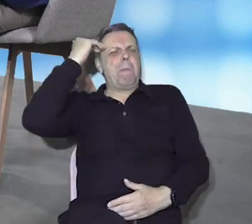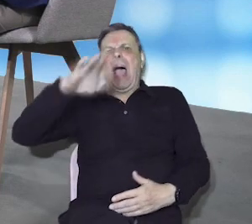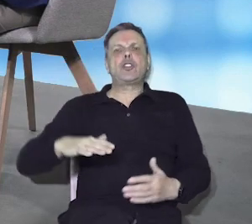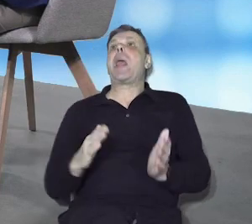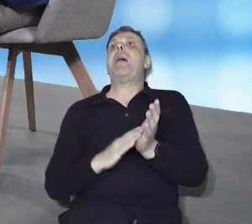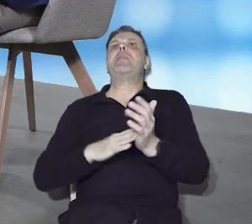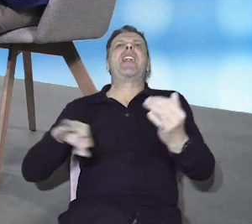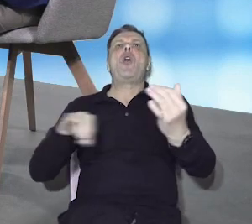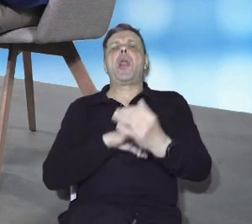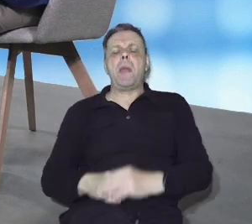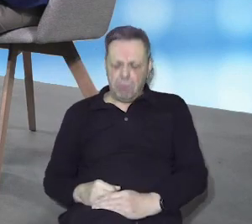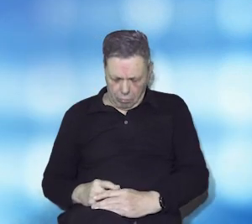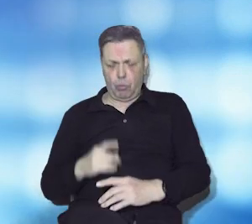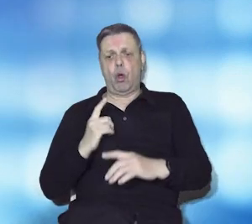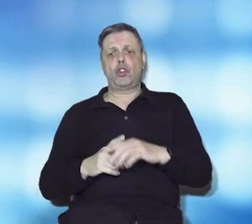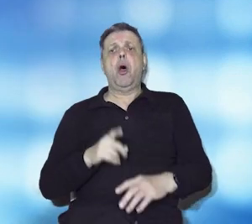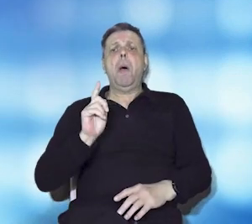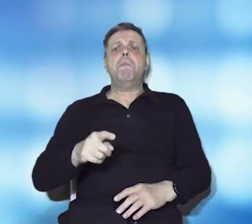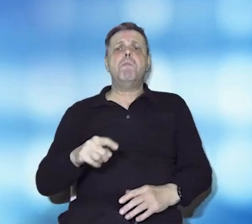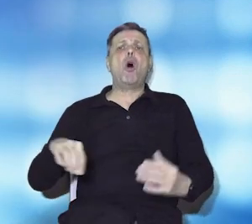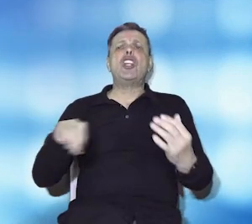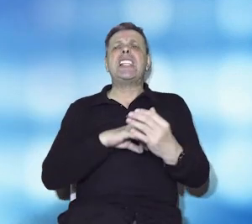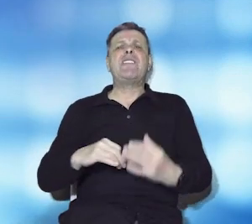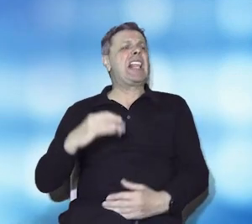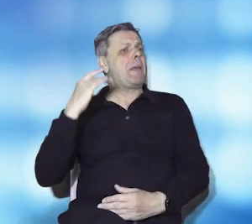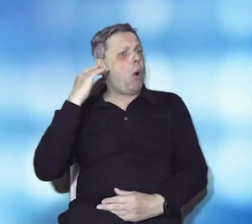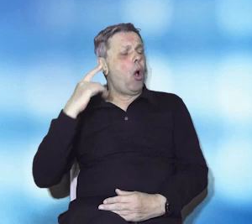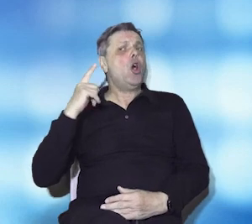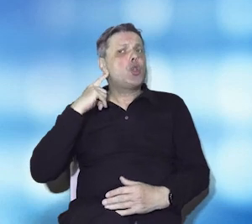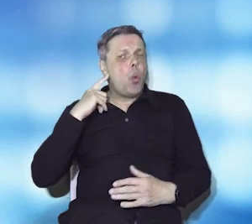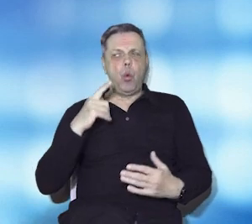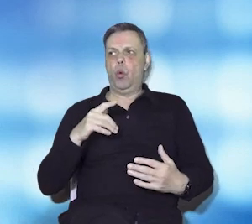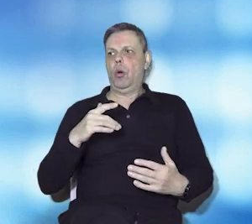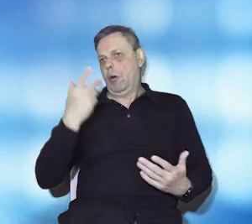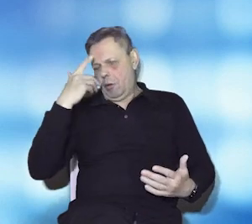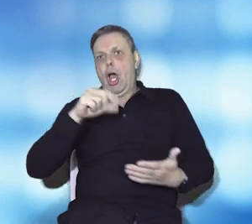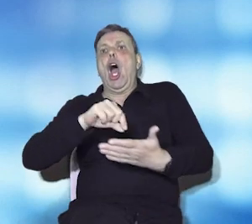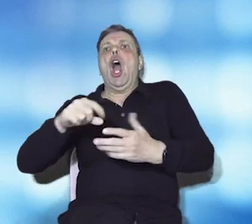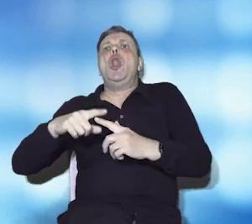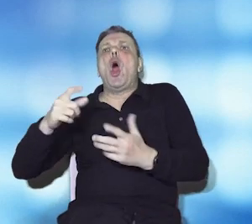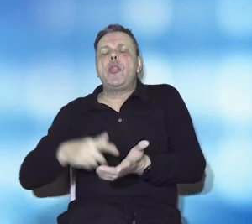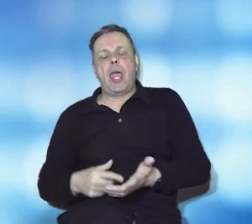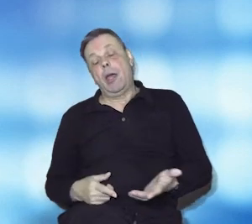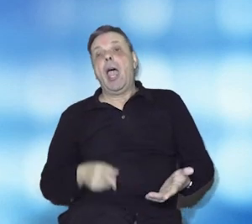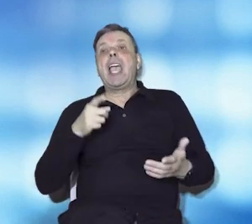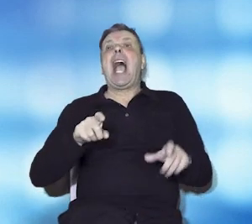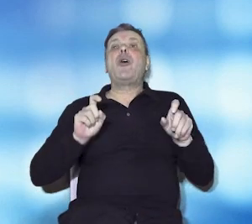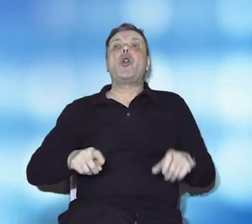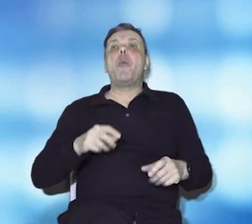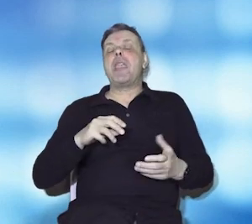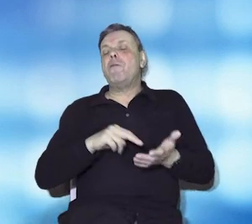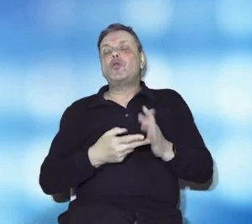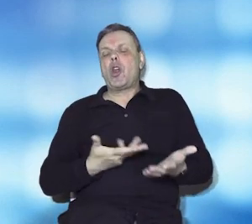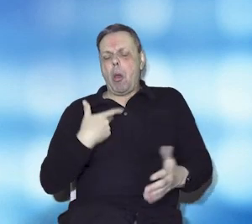može se svirat... Po sluhu može se svirati po notama, jel? Dobro znati jedno i drugo, a oni kako funkcioniraju po nekoj intuiciji,